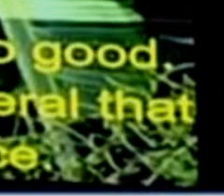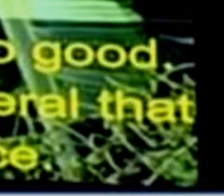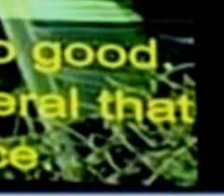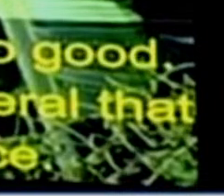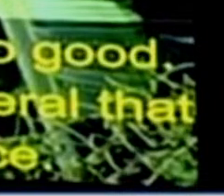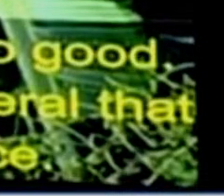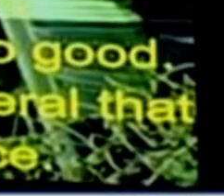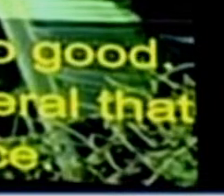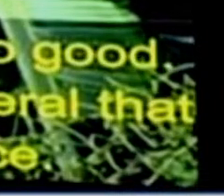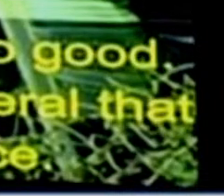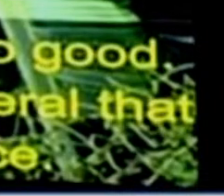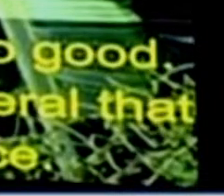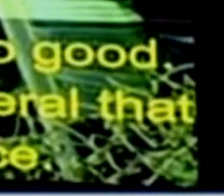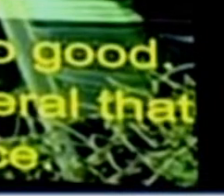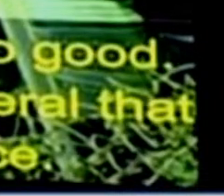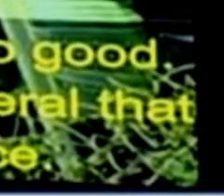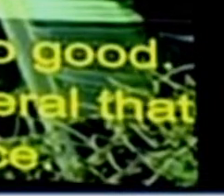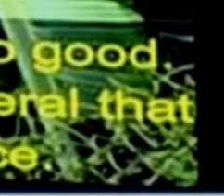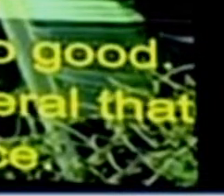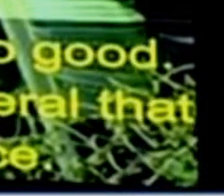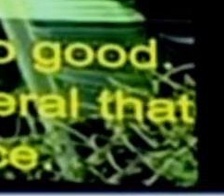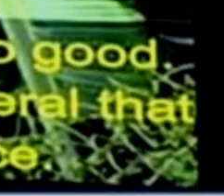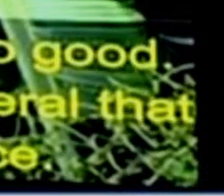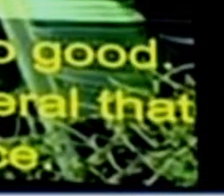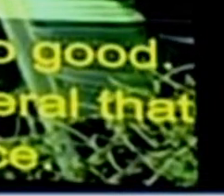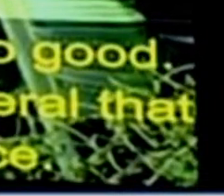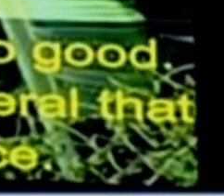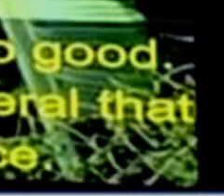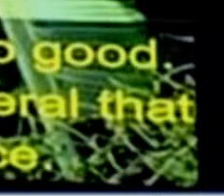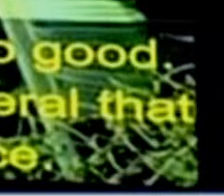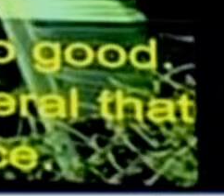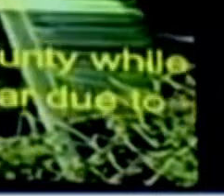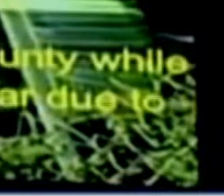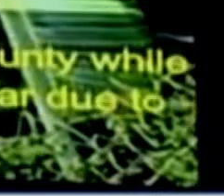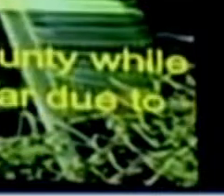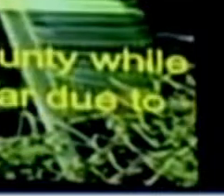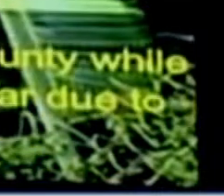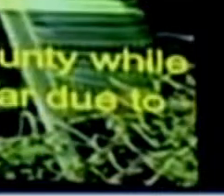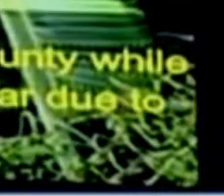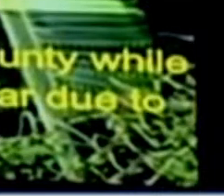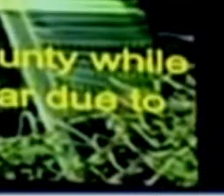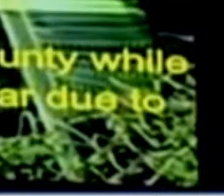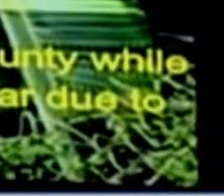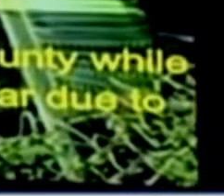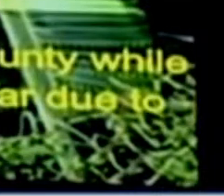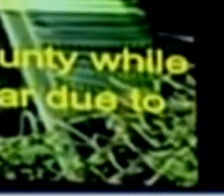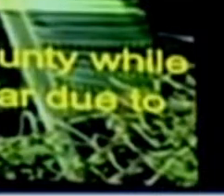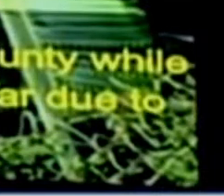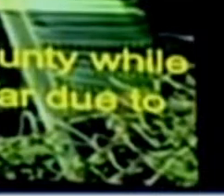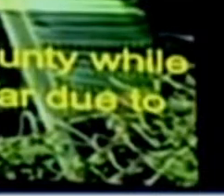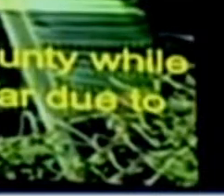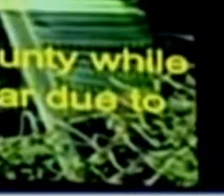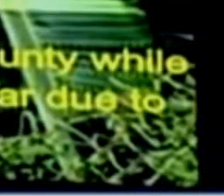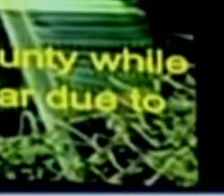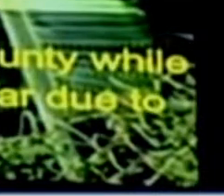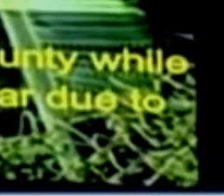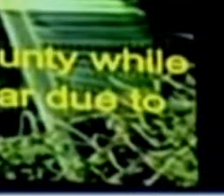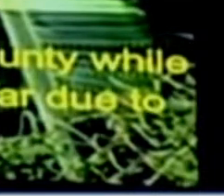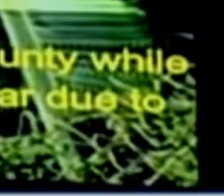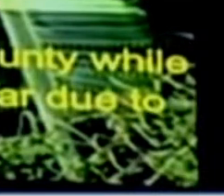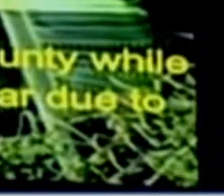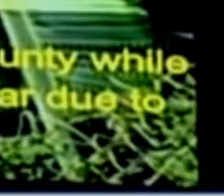na ikietu mitukwira wananchi ba Meru na antu ba Kenya in general Kawira Mwangaza na Remingugi no ntutumba kuikira